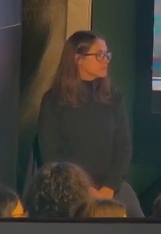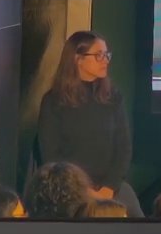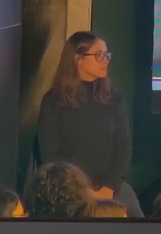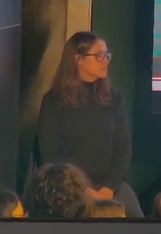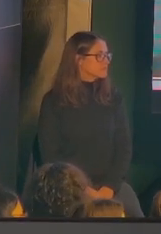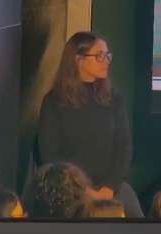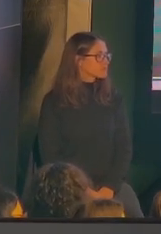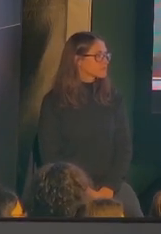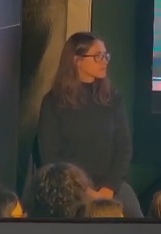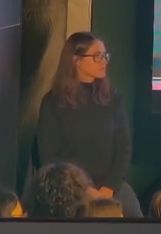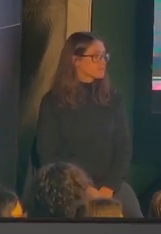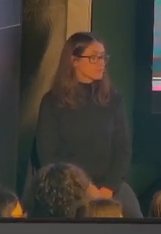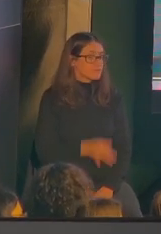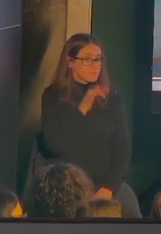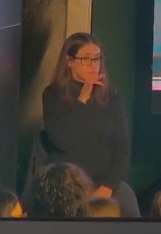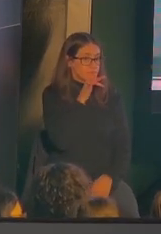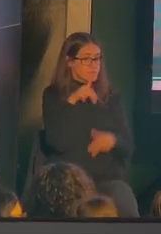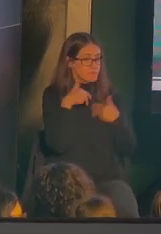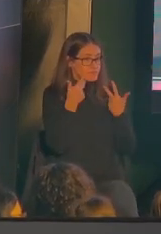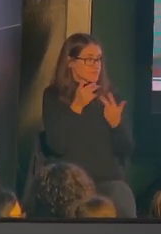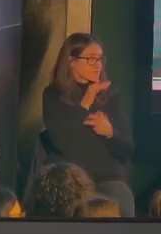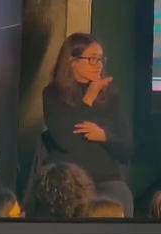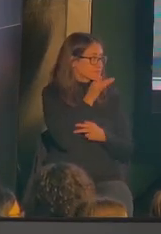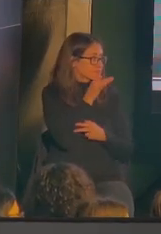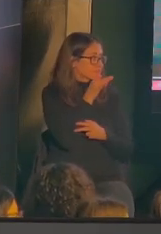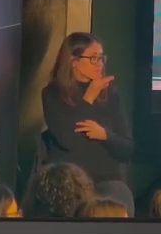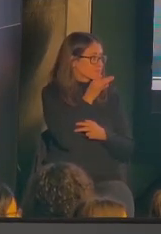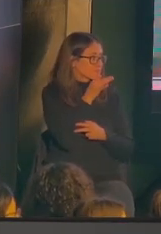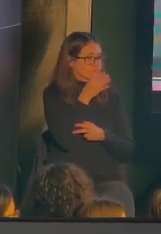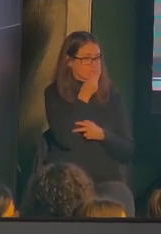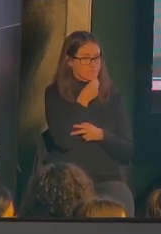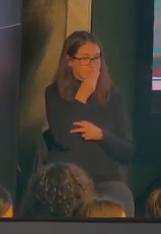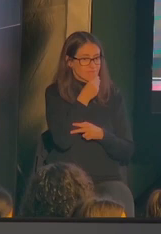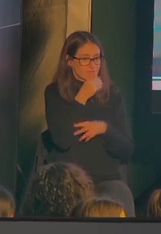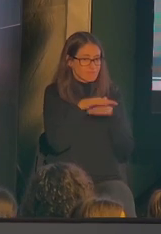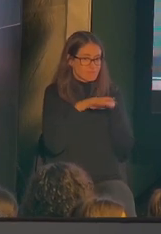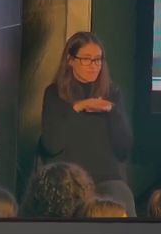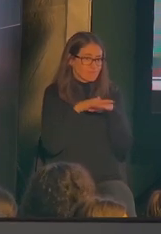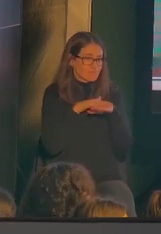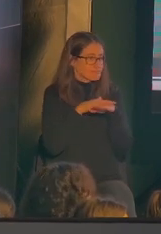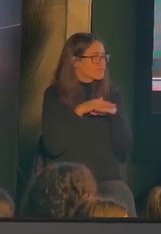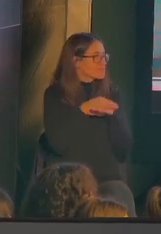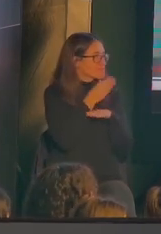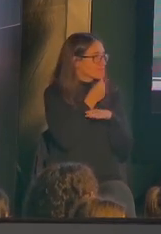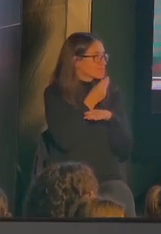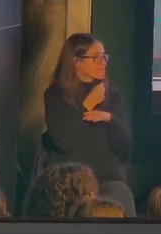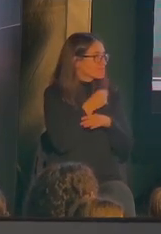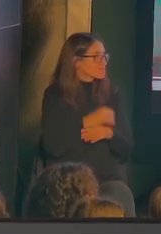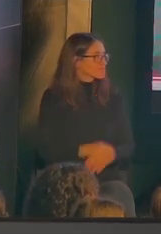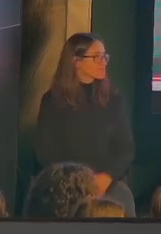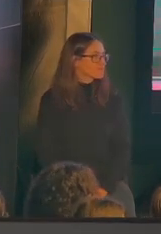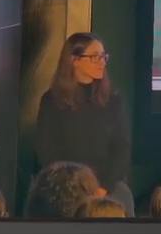I si em permeteu, em mocaré un segon. Estic una mica refredat.